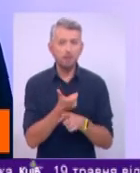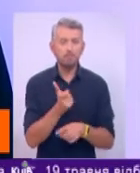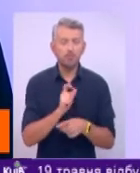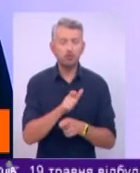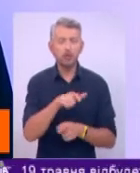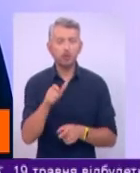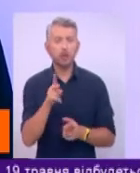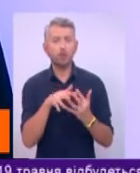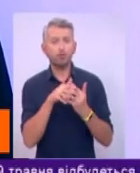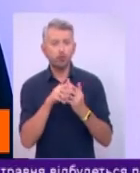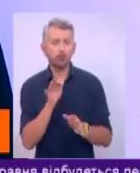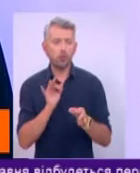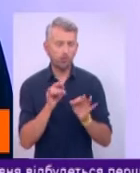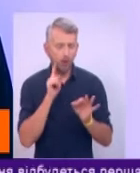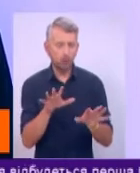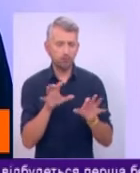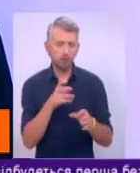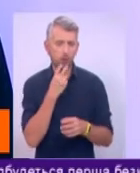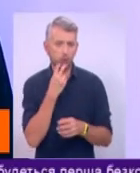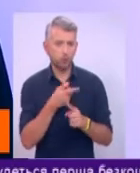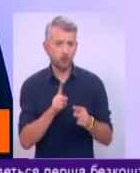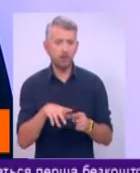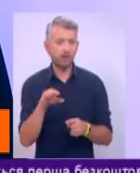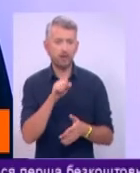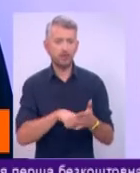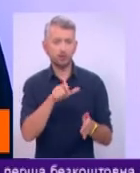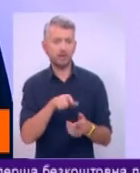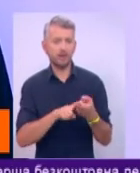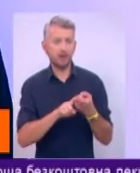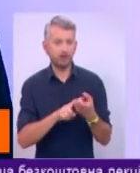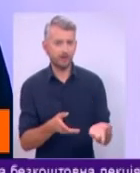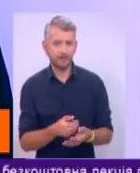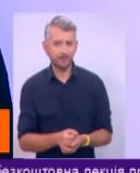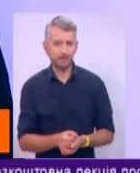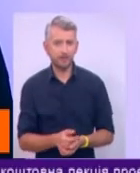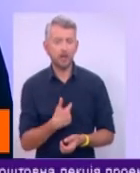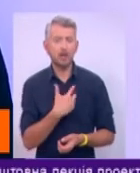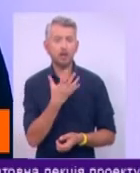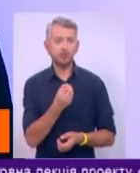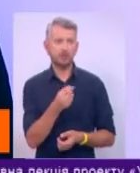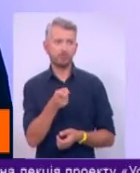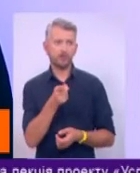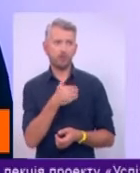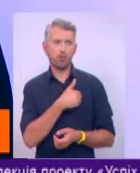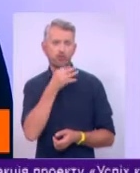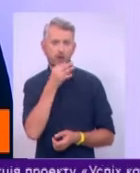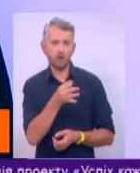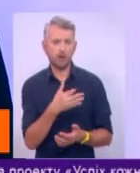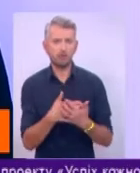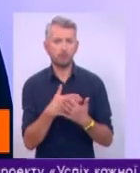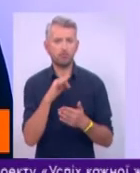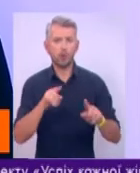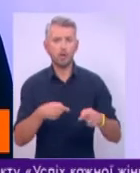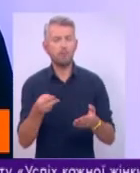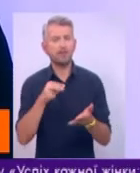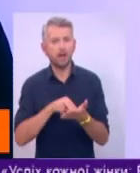людей, які воюють, вони нормально сприймають гумор. Це все від людини залежить. І я ще хвилиночку. Хочу сказати на кшталт